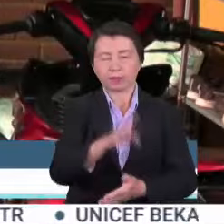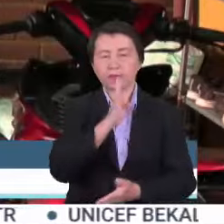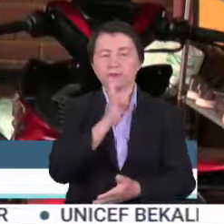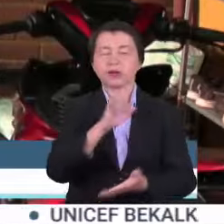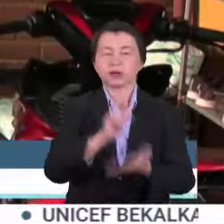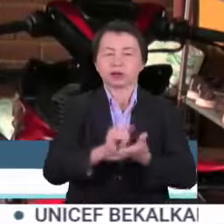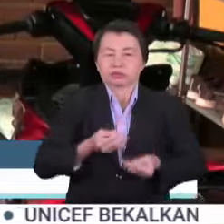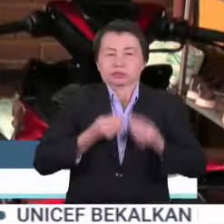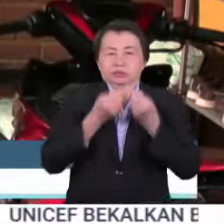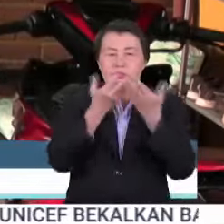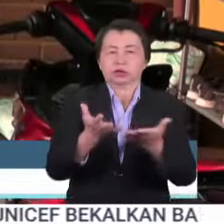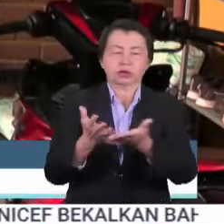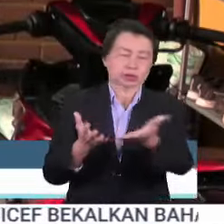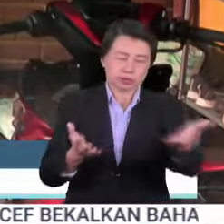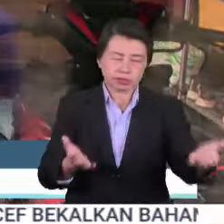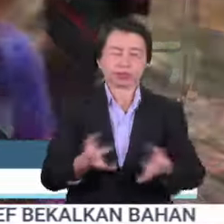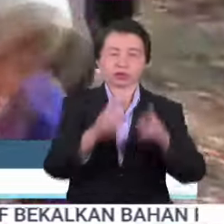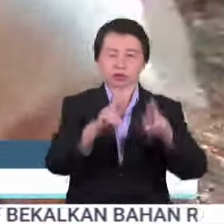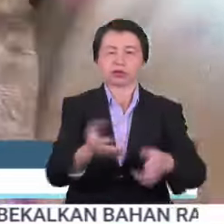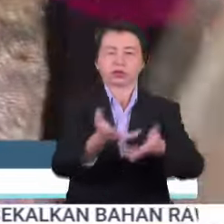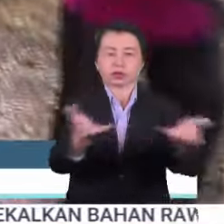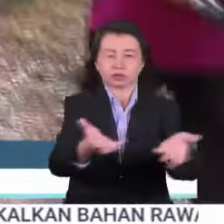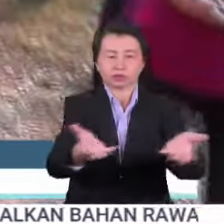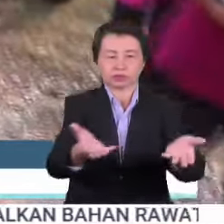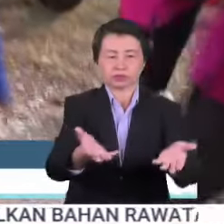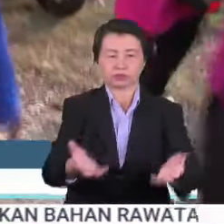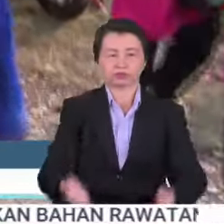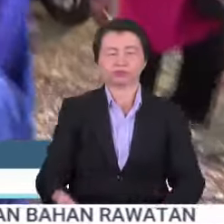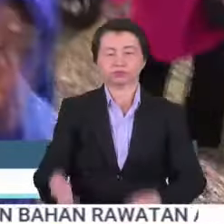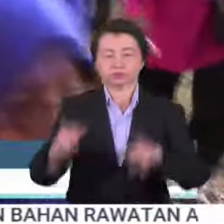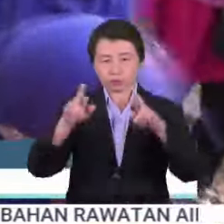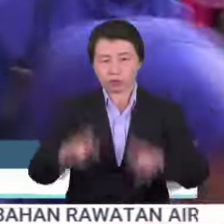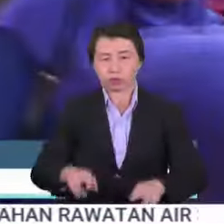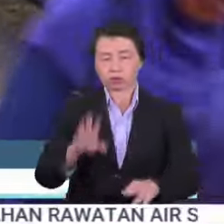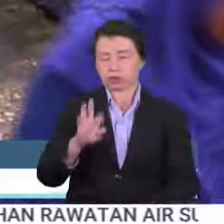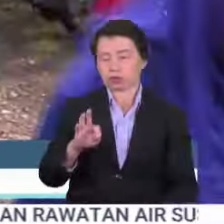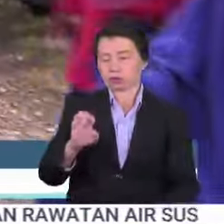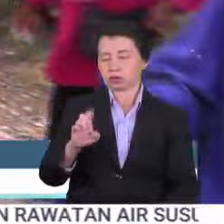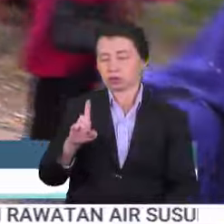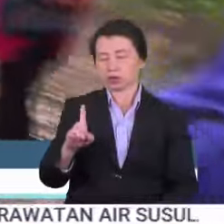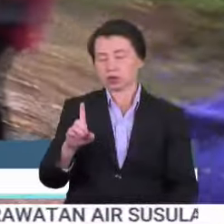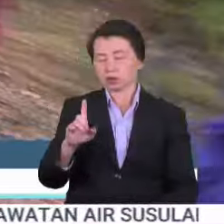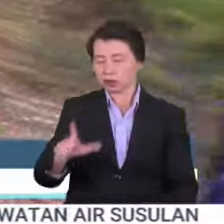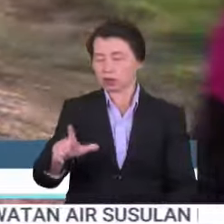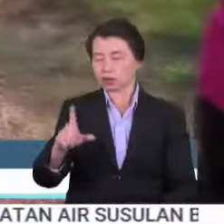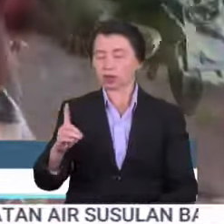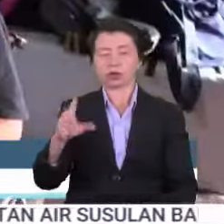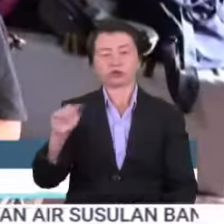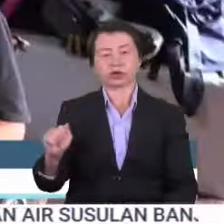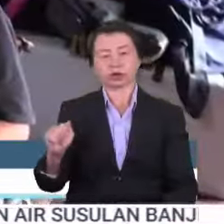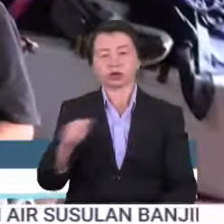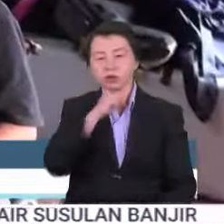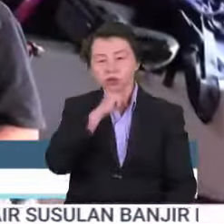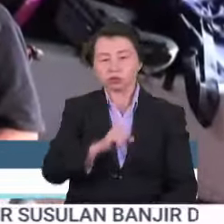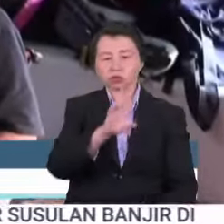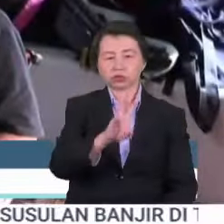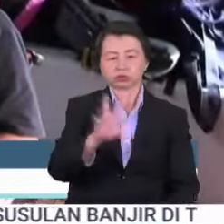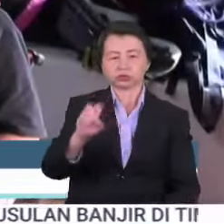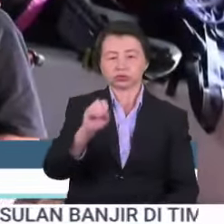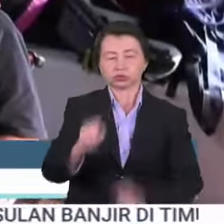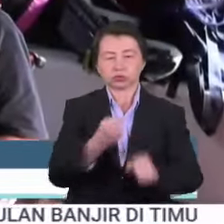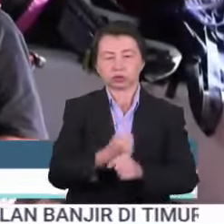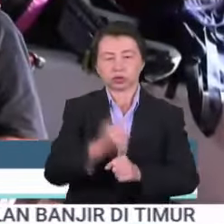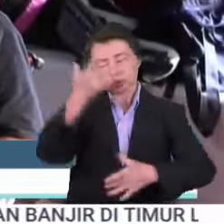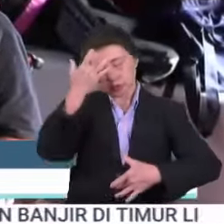itulah luahan ataupun daripada hati pengundi itu sendiri. Sementara itu, penduduk Felda Kemasul Muhammad Arsyad Hashim, 70 tahun